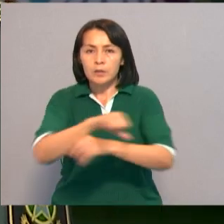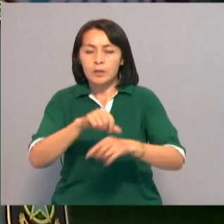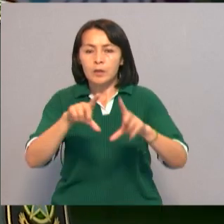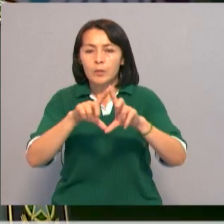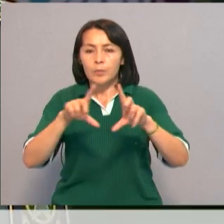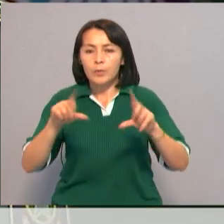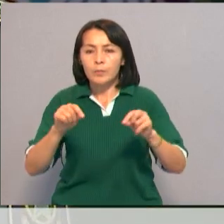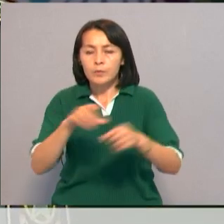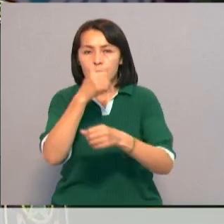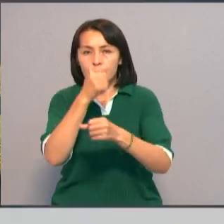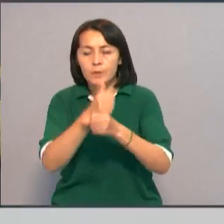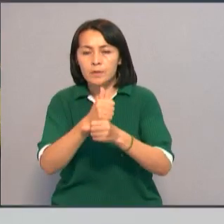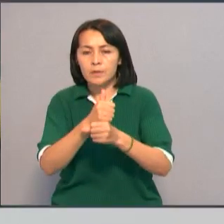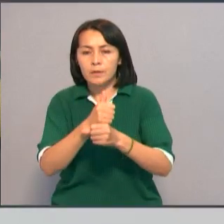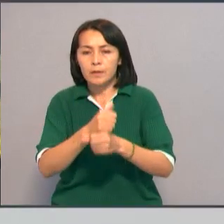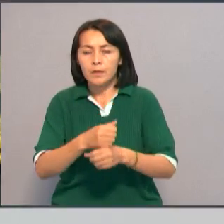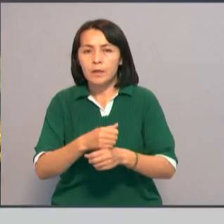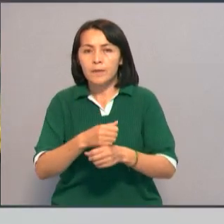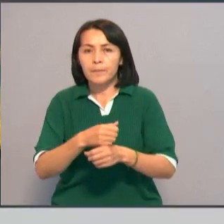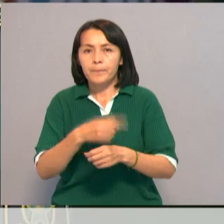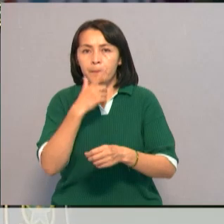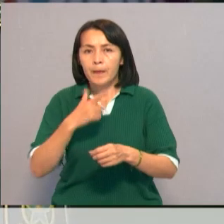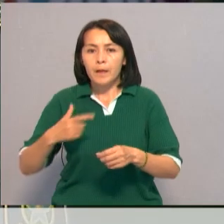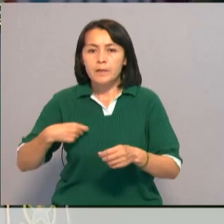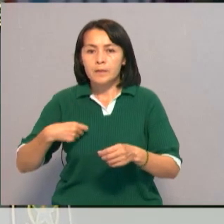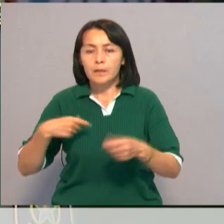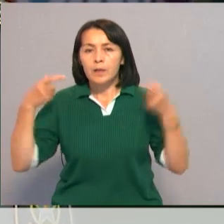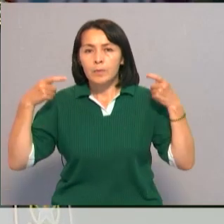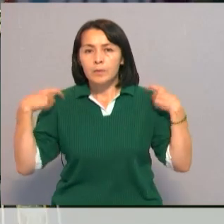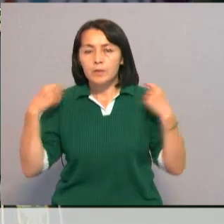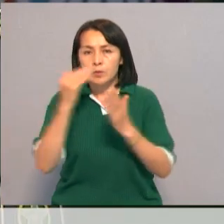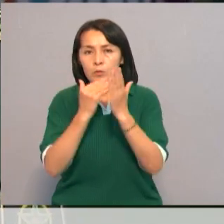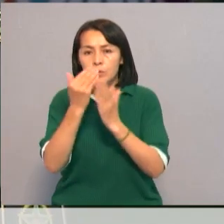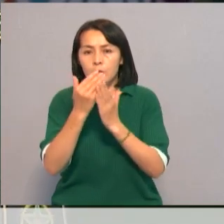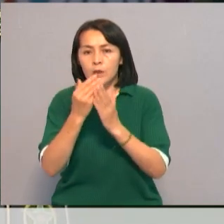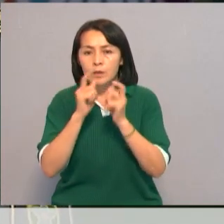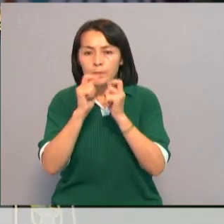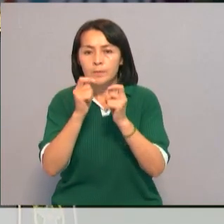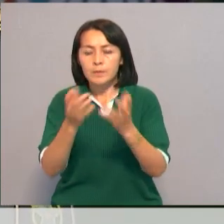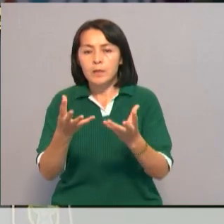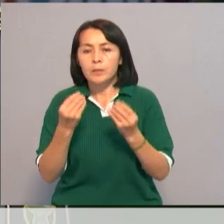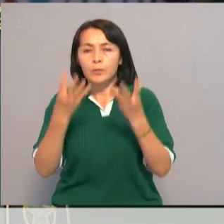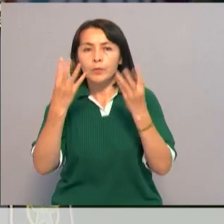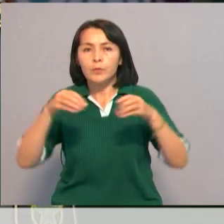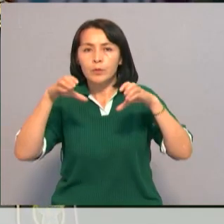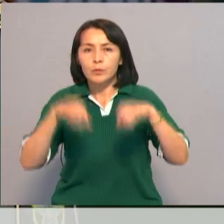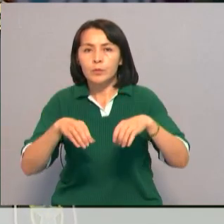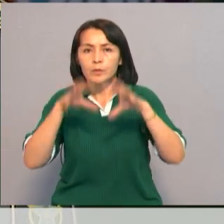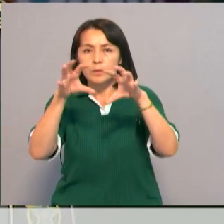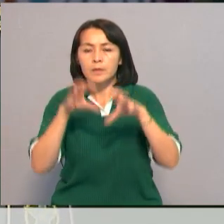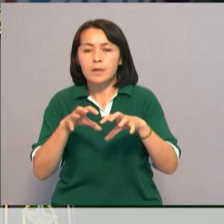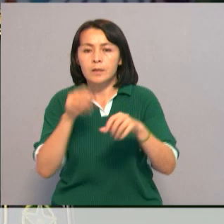бөлімшесінің бастығы әскери подполковник шенін алып отыр. Бүгінгі таңда төрағаның